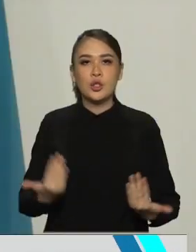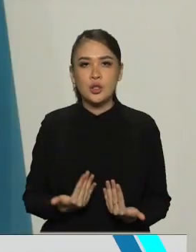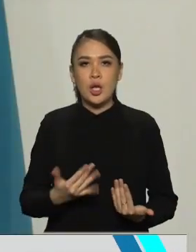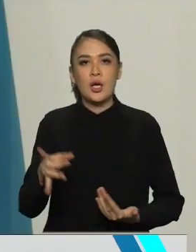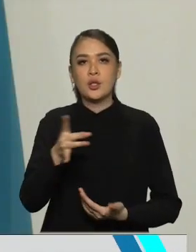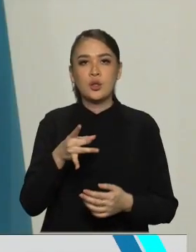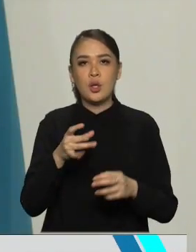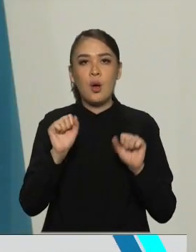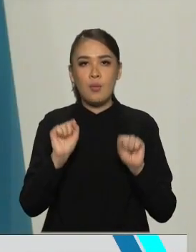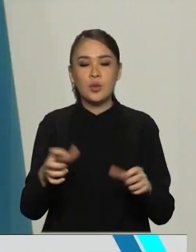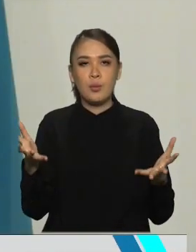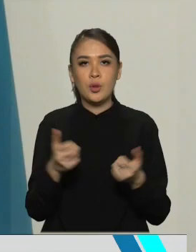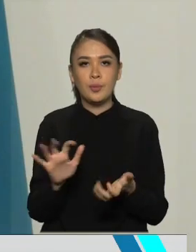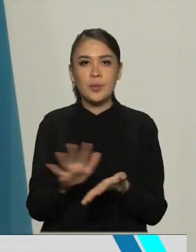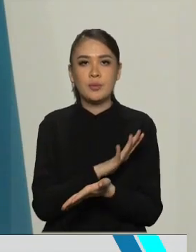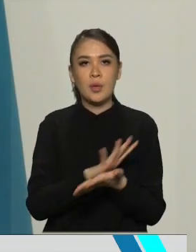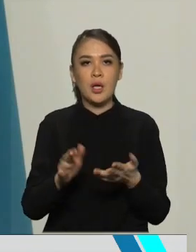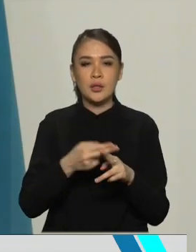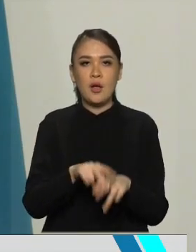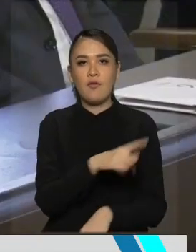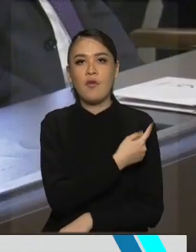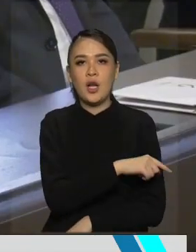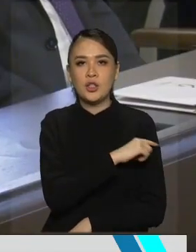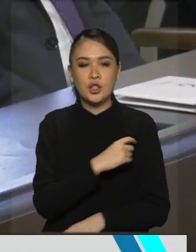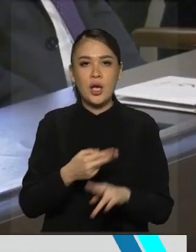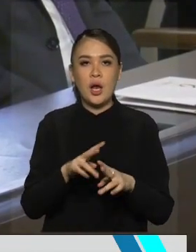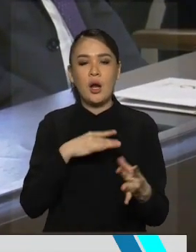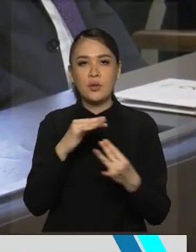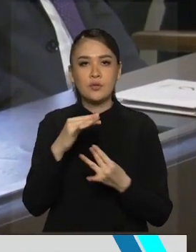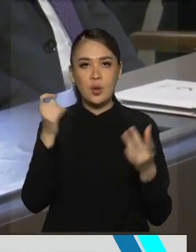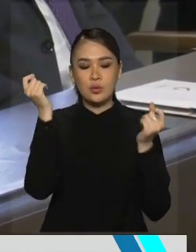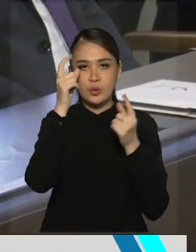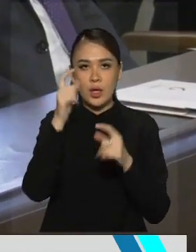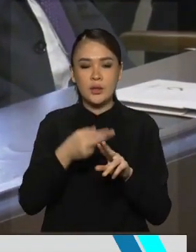региона смогут получать бесплатные консультации врачей, услуги